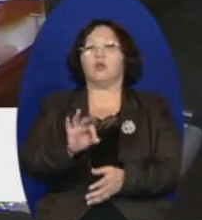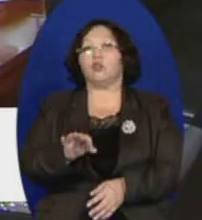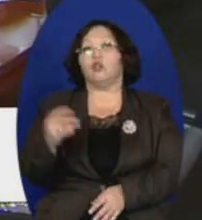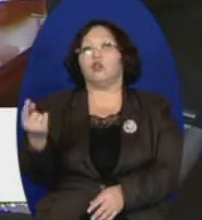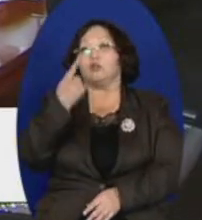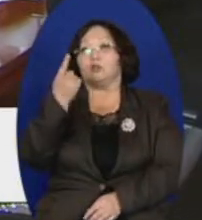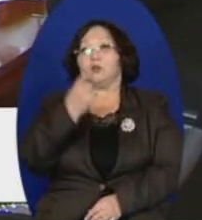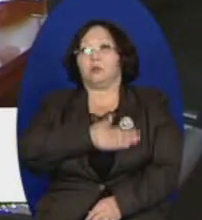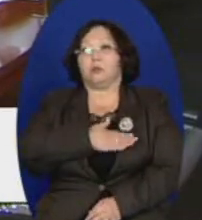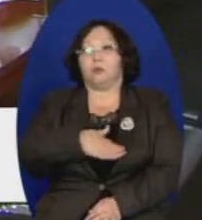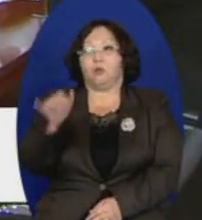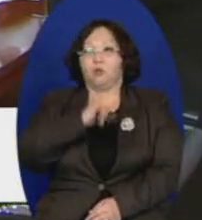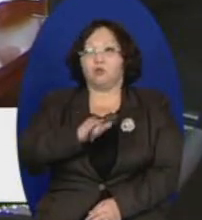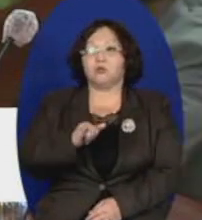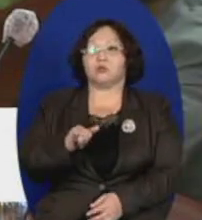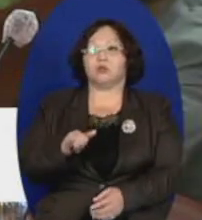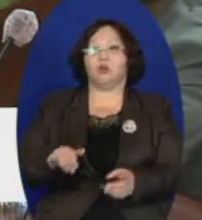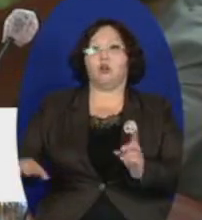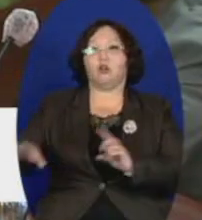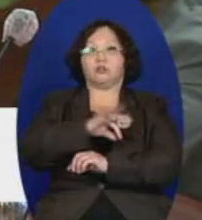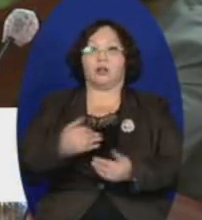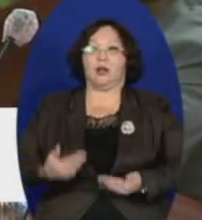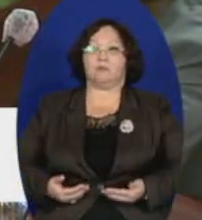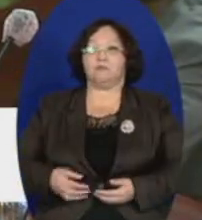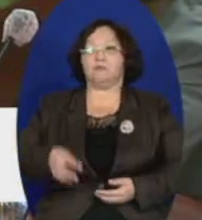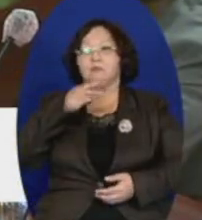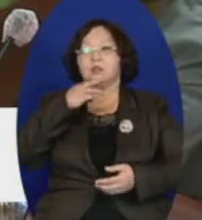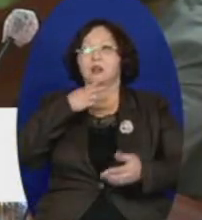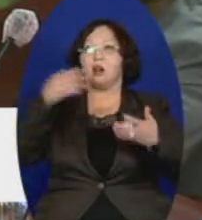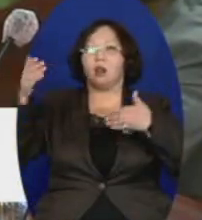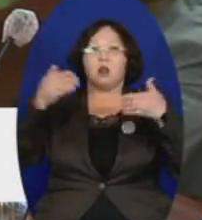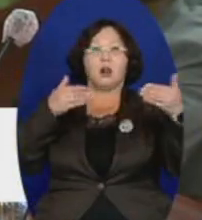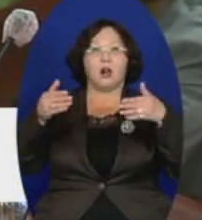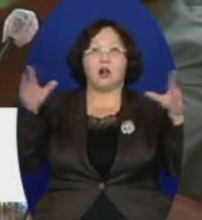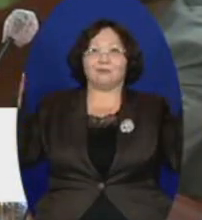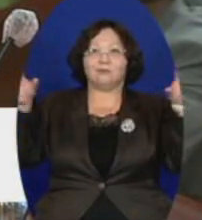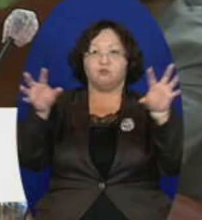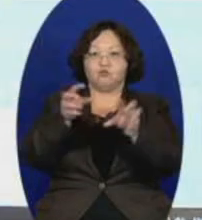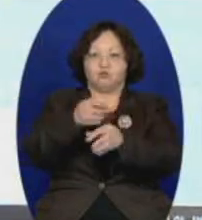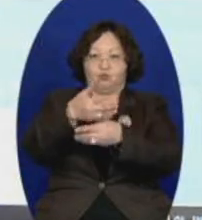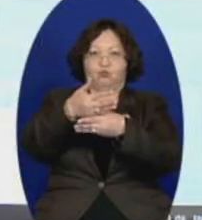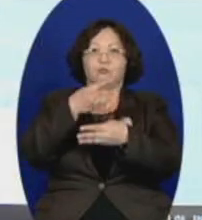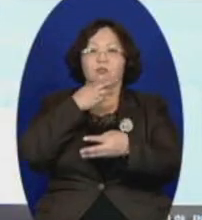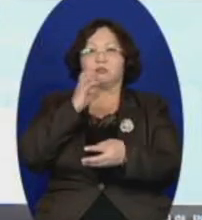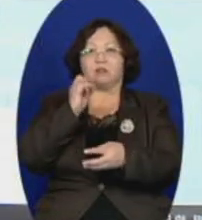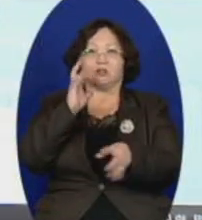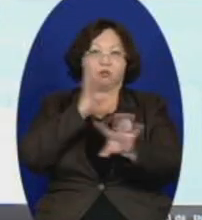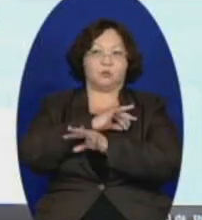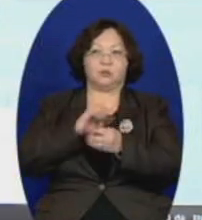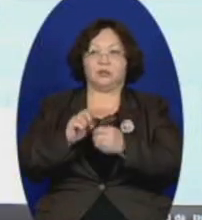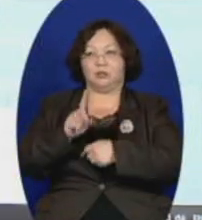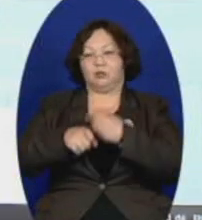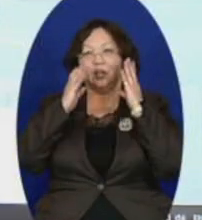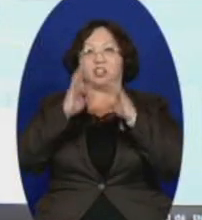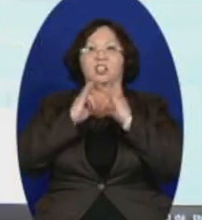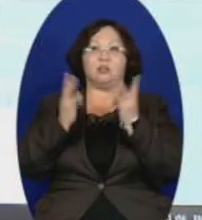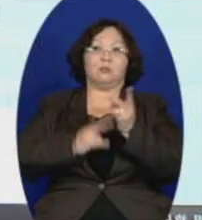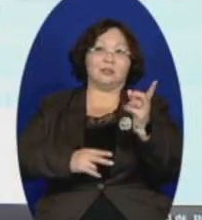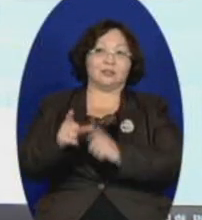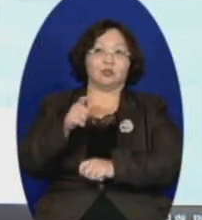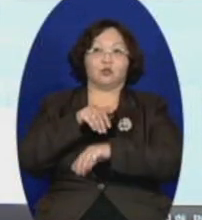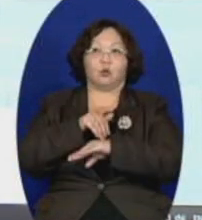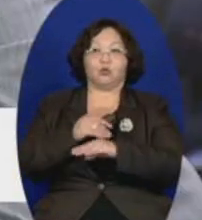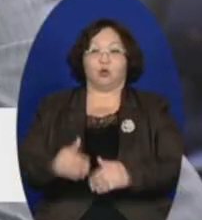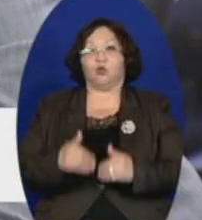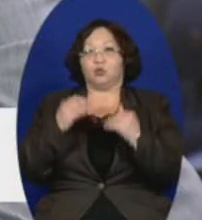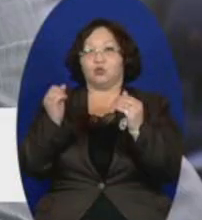орнууд орон зайд суурилсан мэдээллийн хэрэглээг эрчимтэй хөгжүүлэхэд хамгийн их анхаарал хандуулдаг. Энэ нь нийгэм эдийн засгийн тогтвортой хөгжилд чухал ач